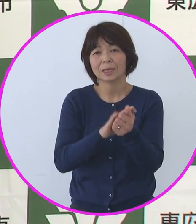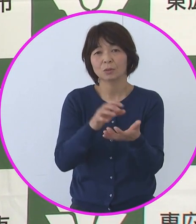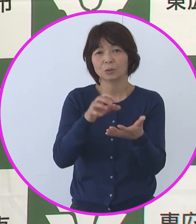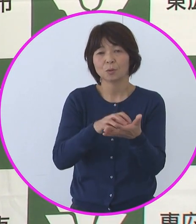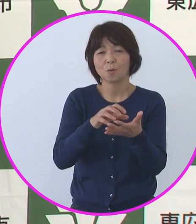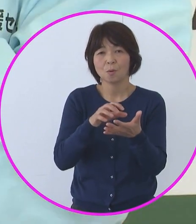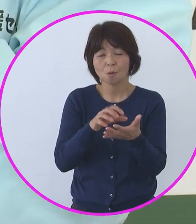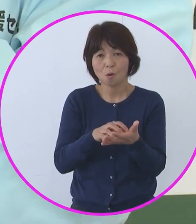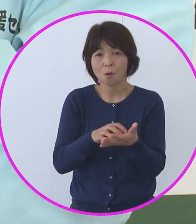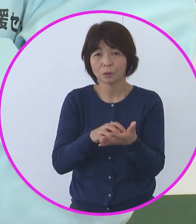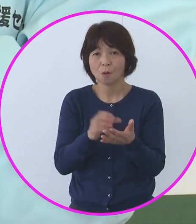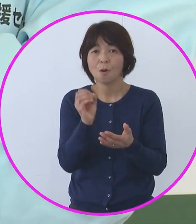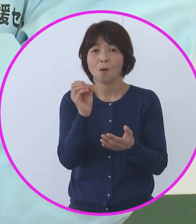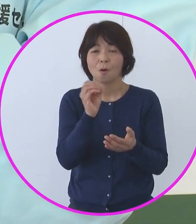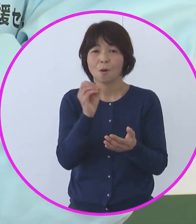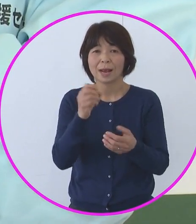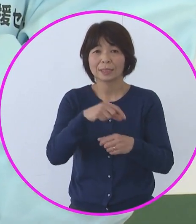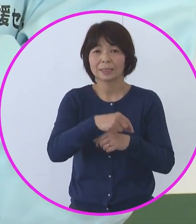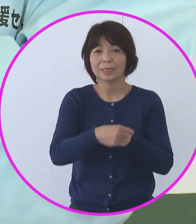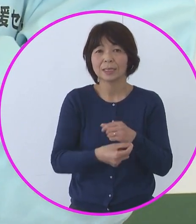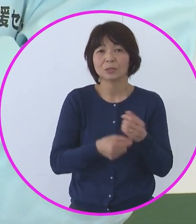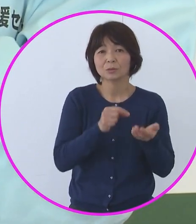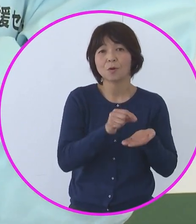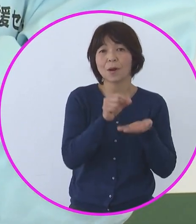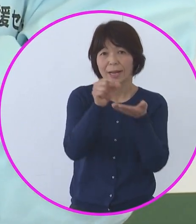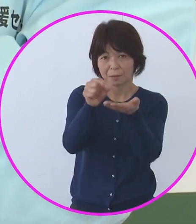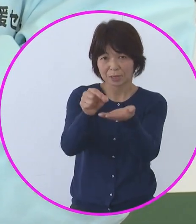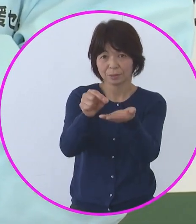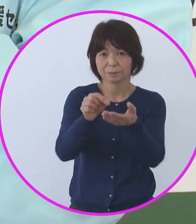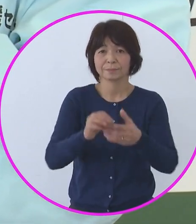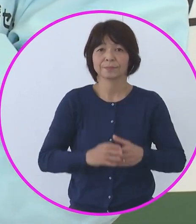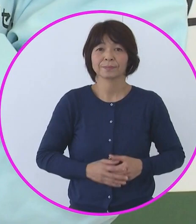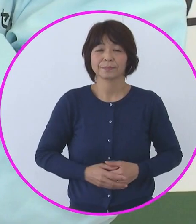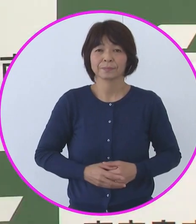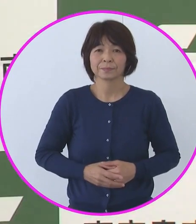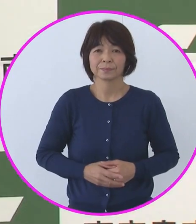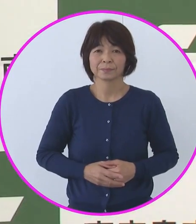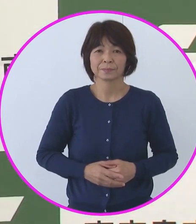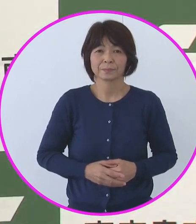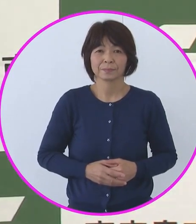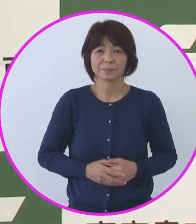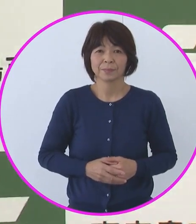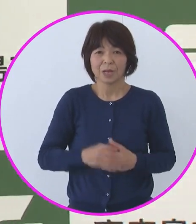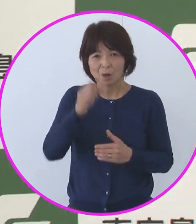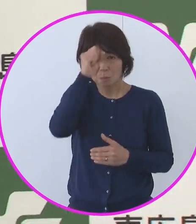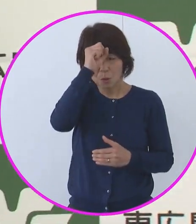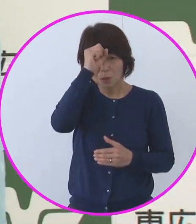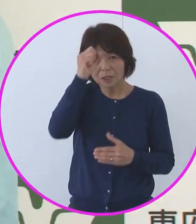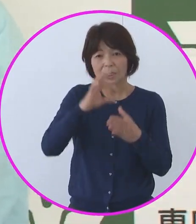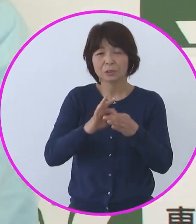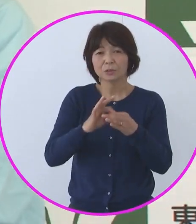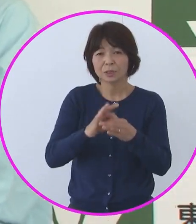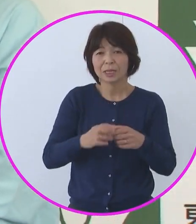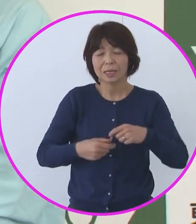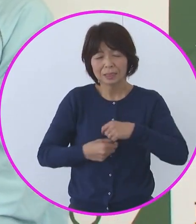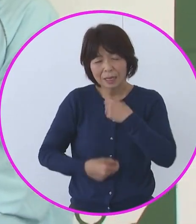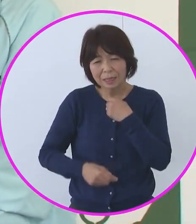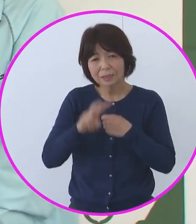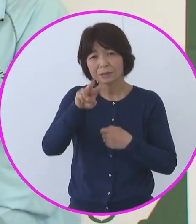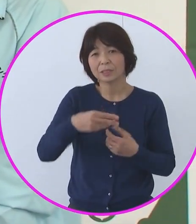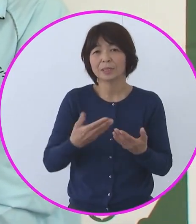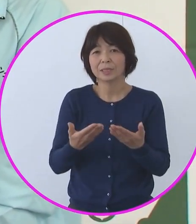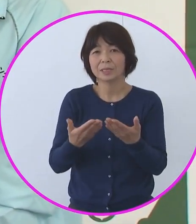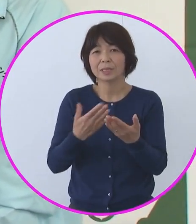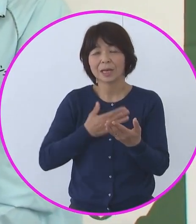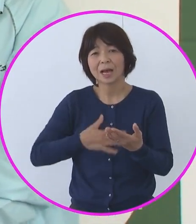ターの目印であるこちらのオレンジリングをお渡しします。 認知症について正しく理解してもらい、一人で